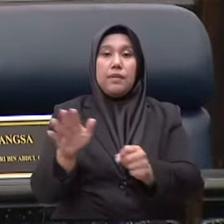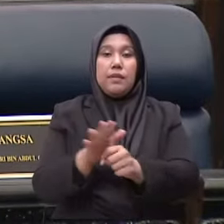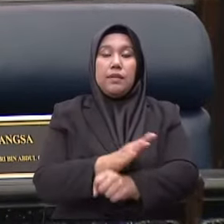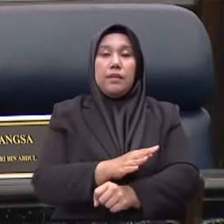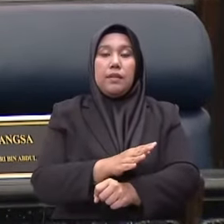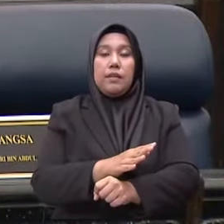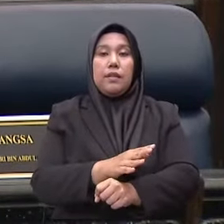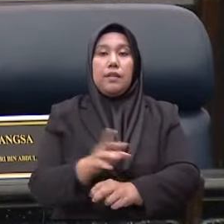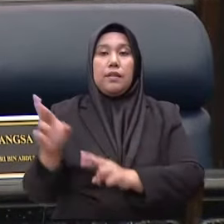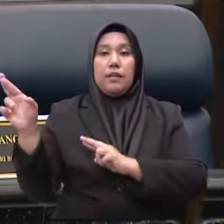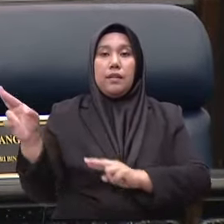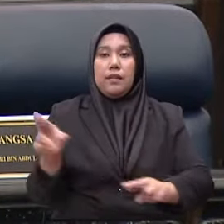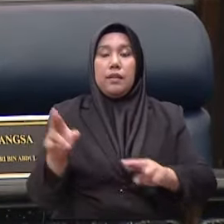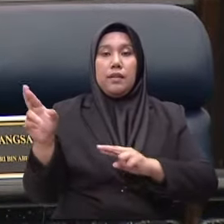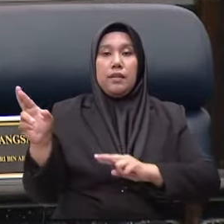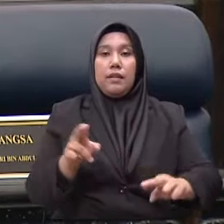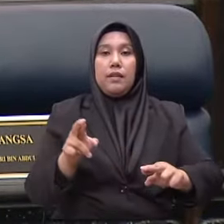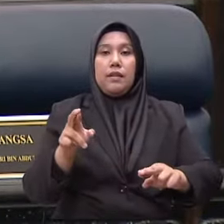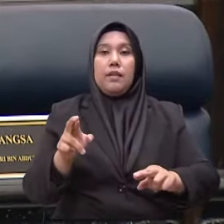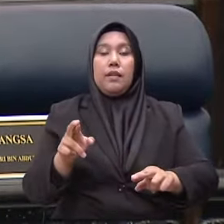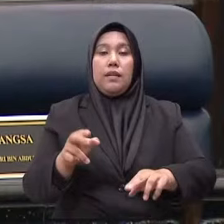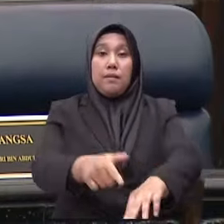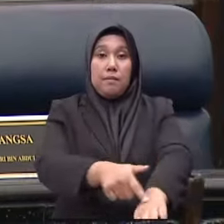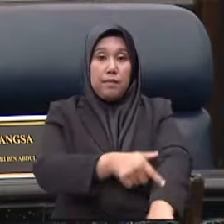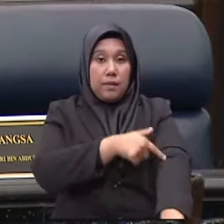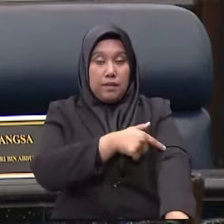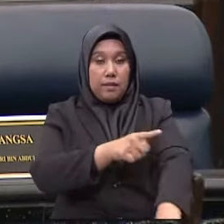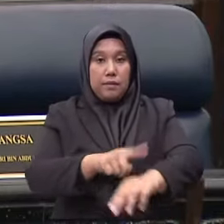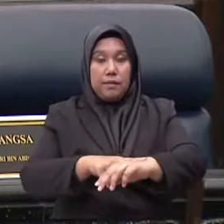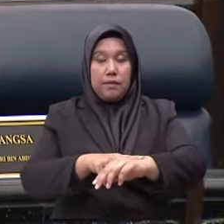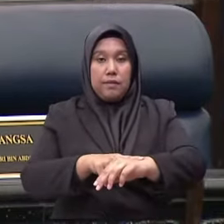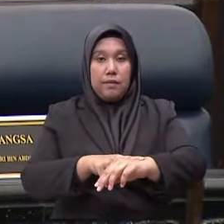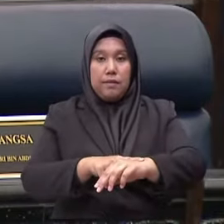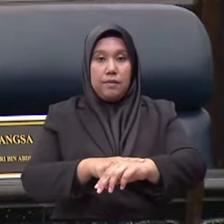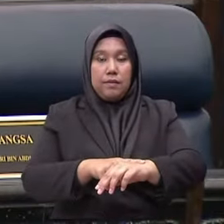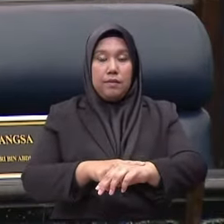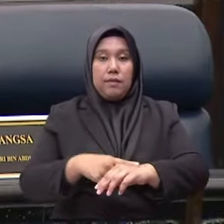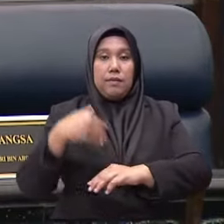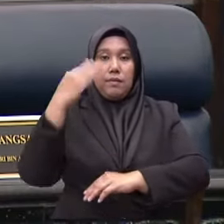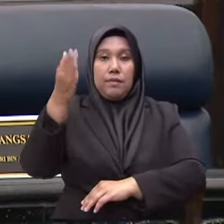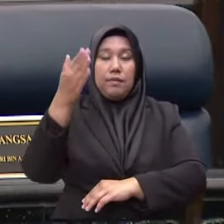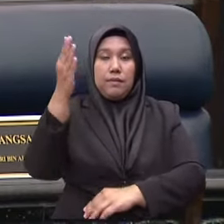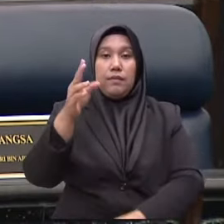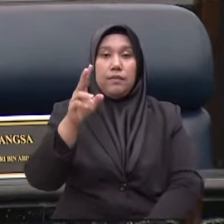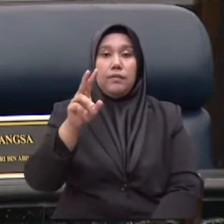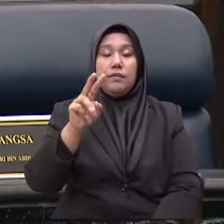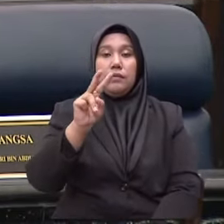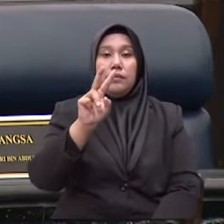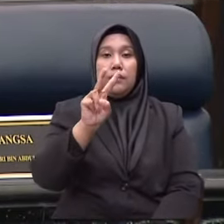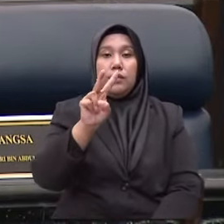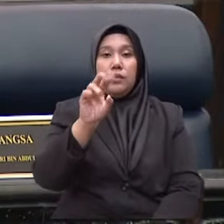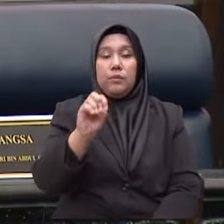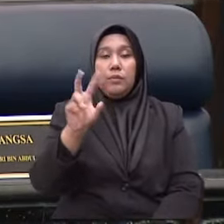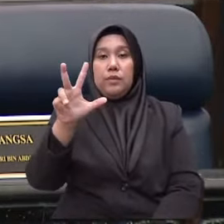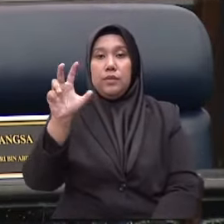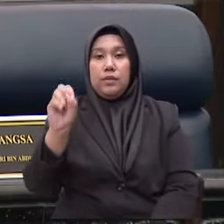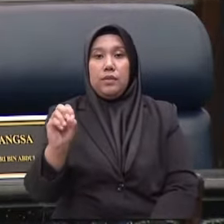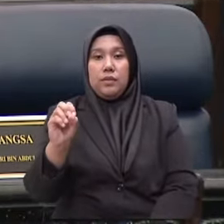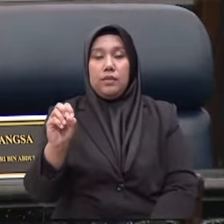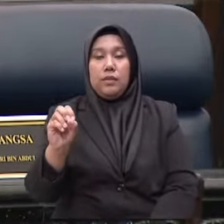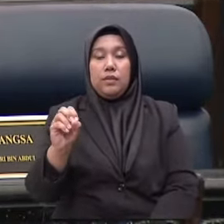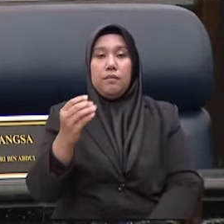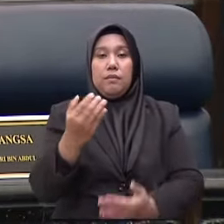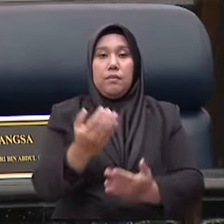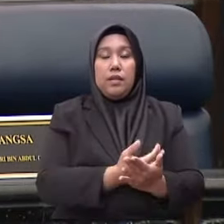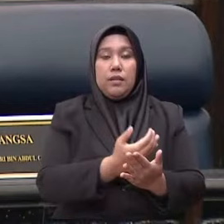rancangan-rancangan jangka panjang lain seperti New industrial master plan 2030 dan juga new energy